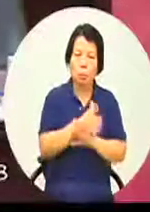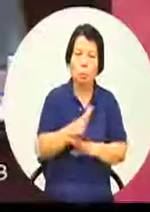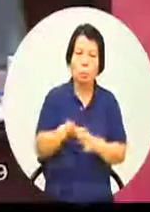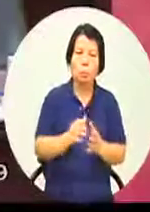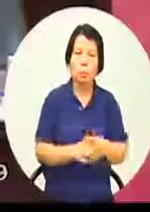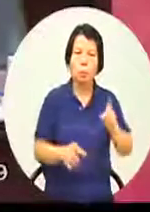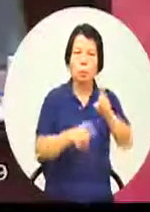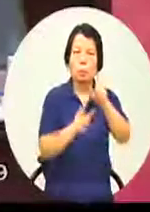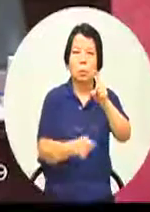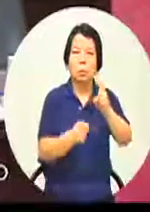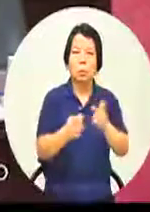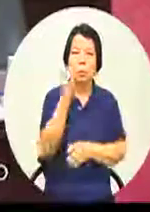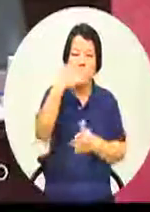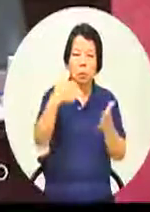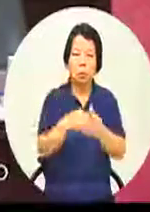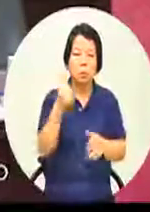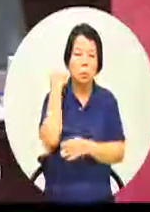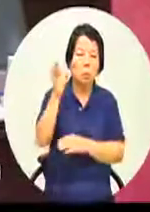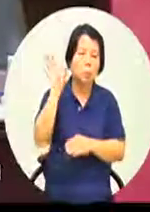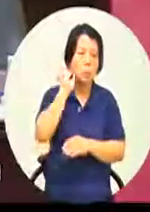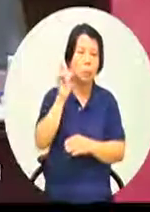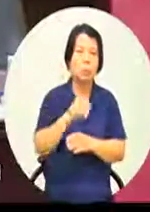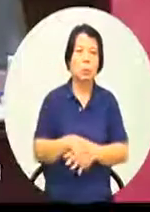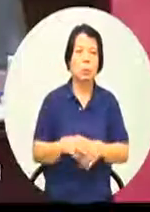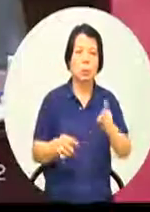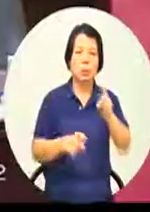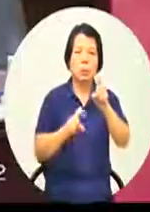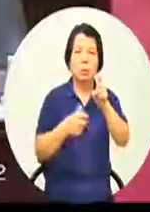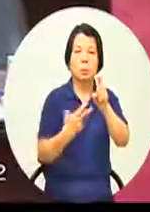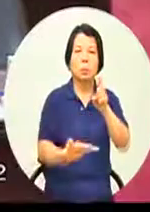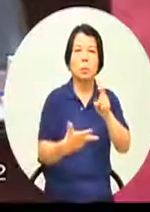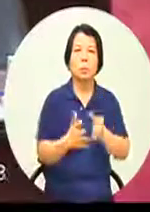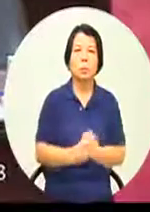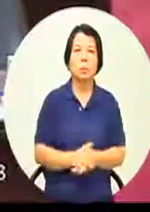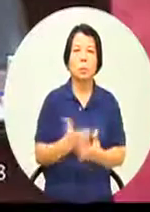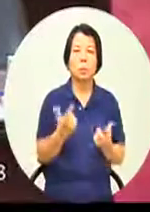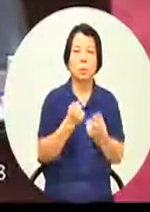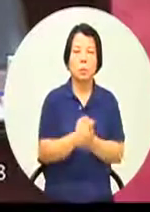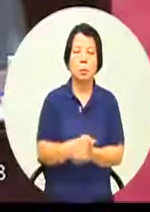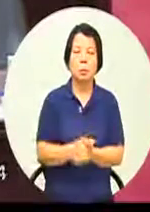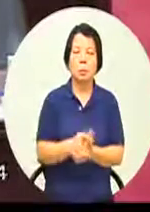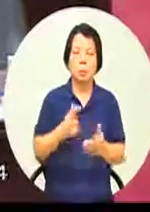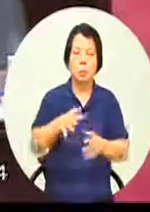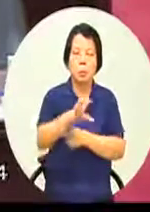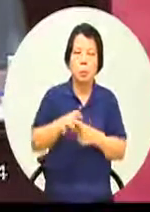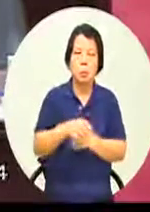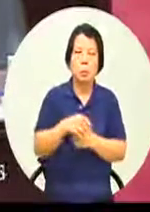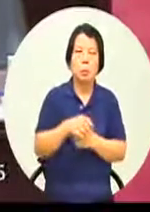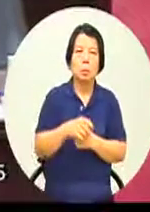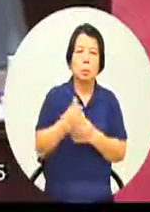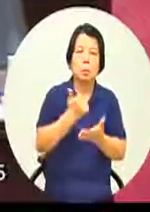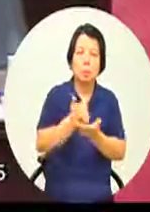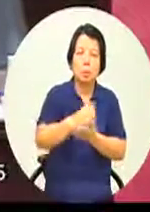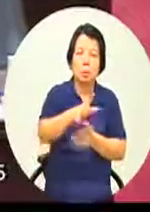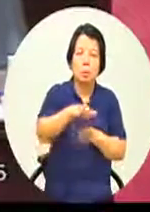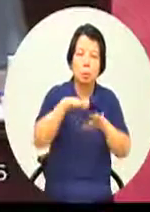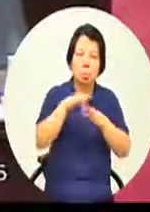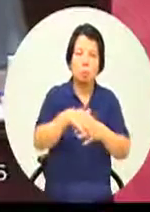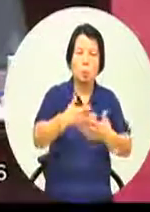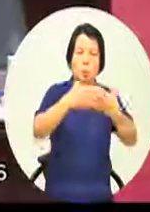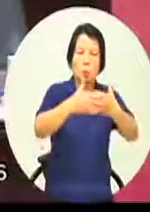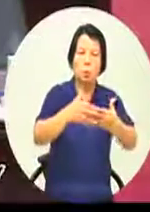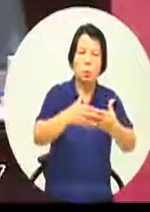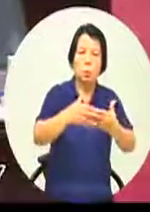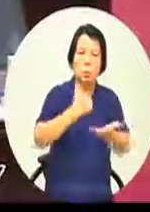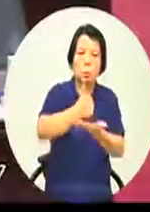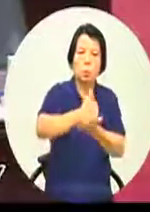月份就看到一个新闻，10月17号也是在讲我们农产品外销中国数量衰退的问题。那其